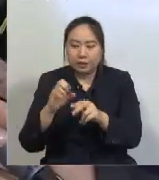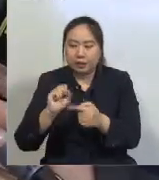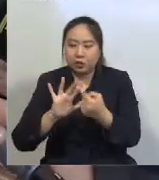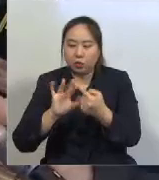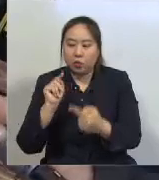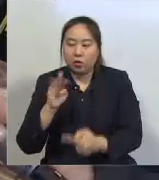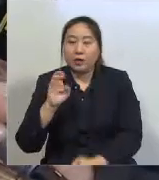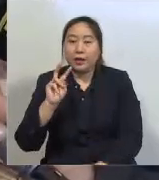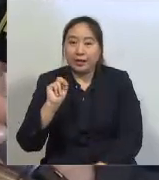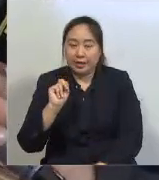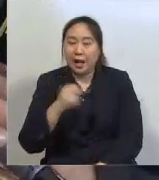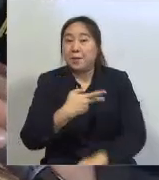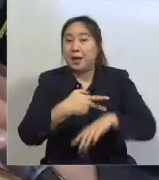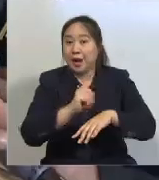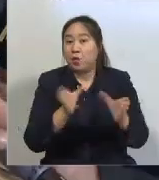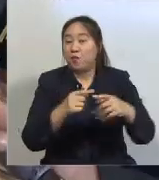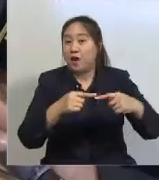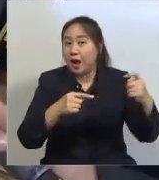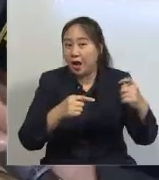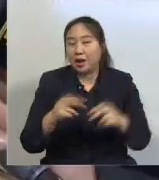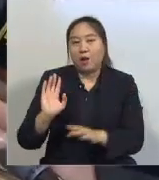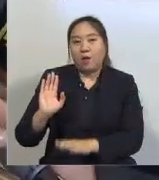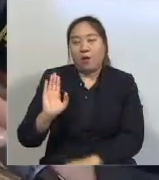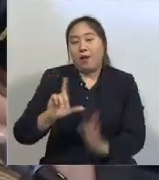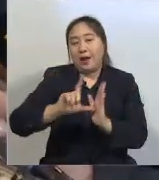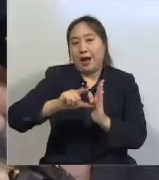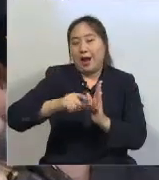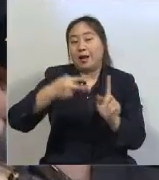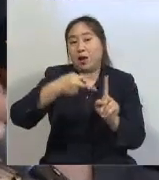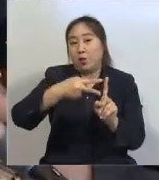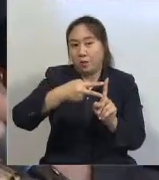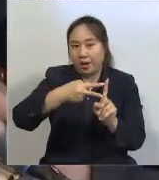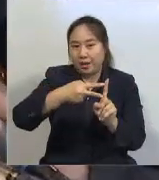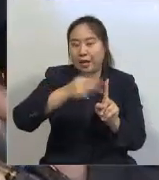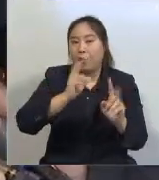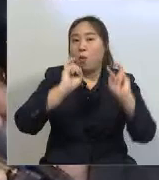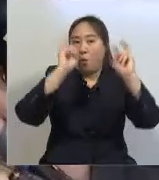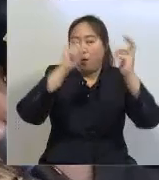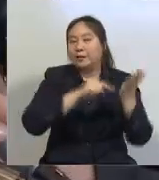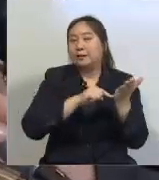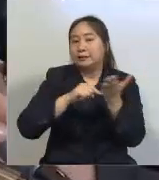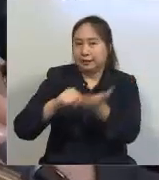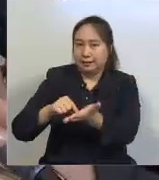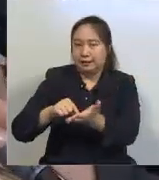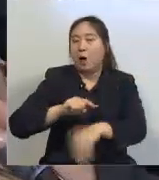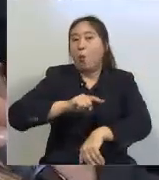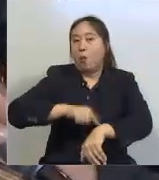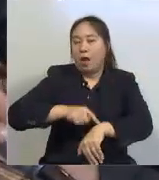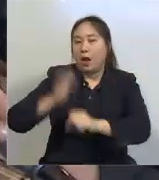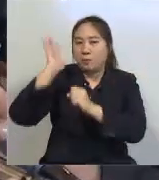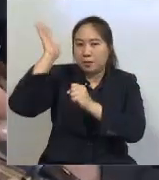แสงประธานวิฝ่ายค้านและคุณปิยบุตรแสงกนกกุลเลขาธิการพรรคอนาคตใหม่ซึ่งเป็นผู้เสนอยติว่าจะใช้เวลา